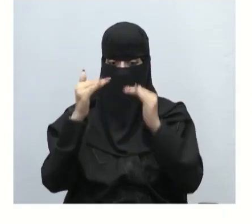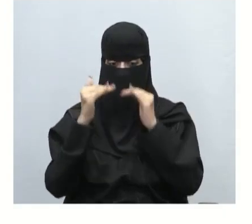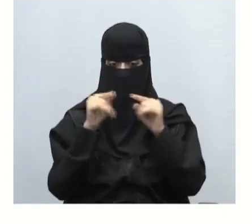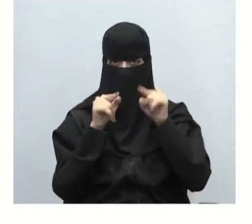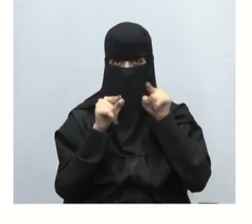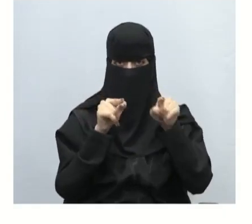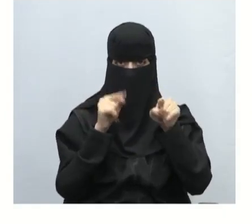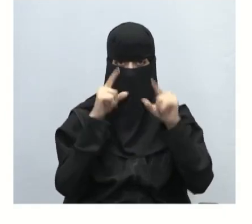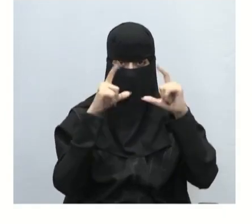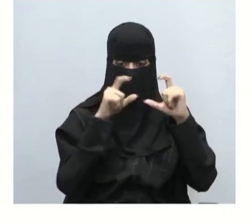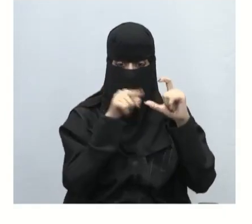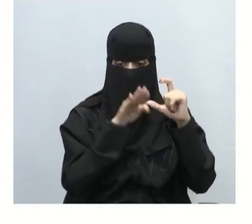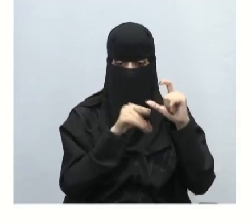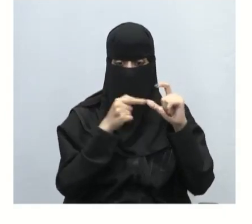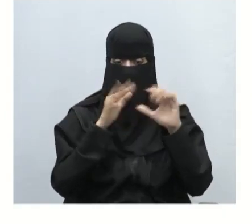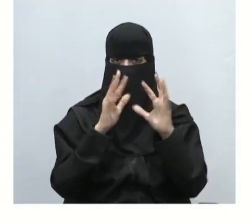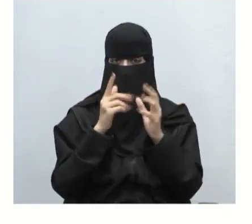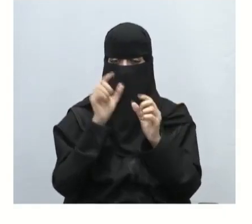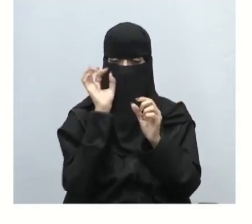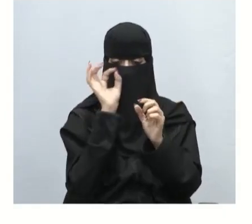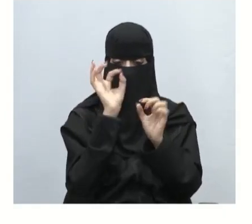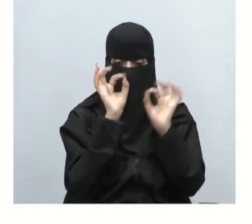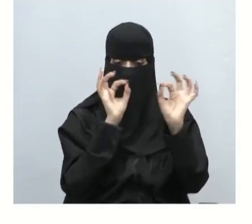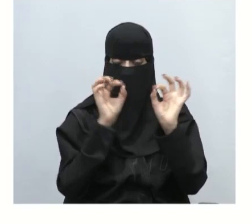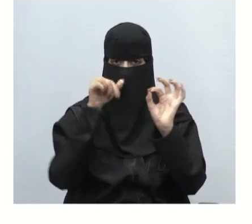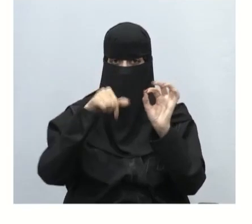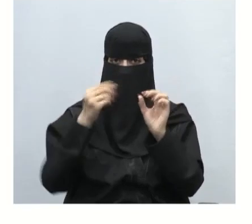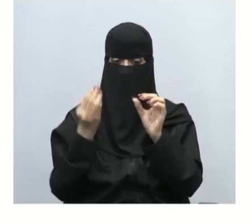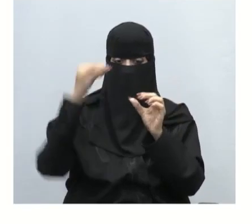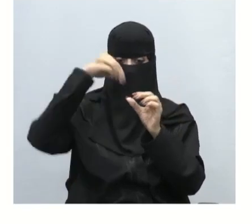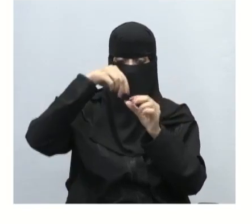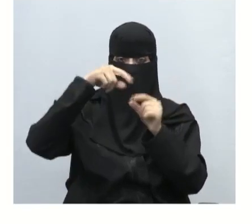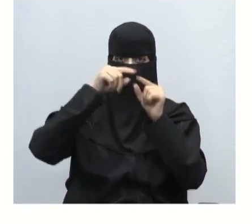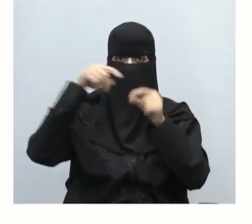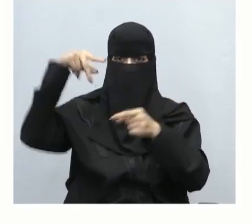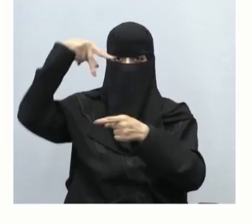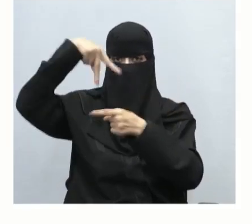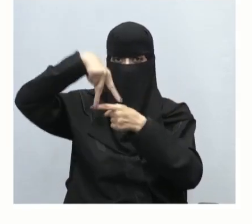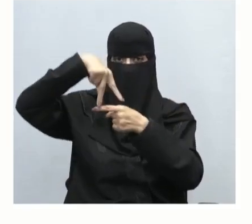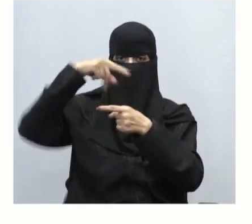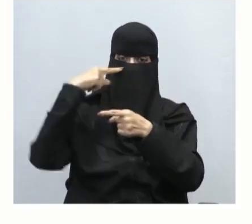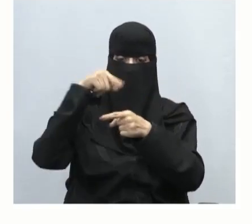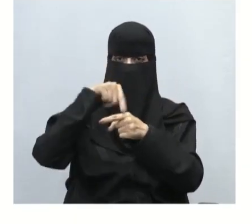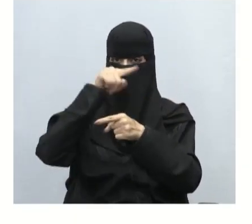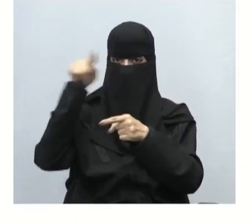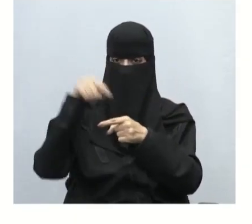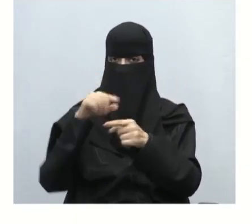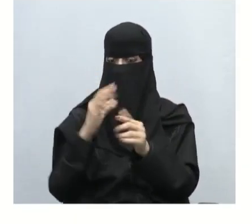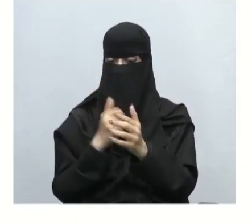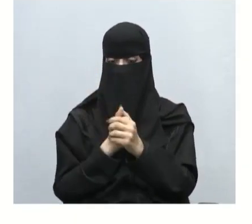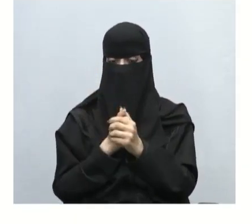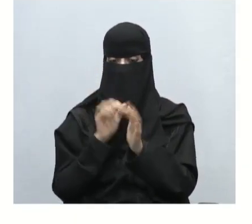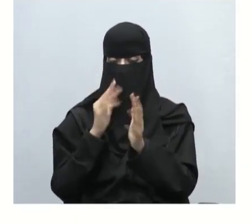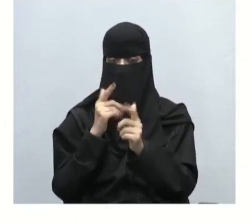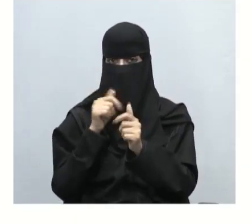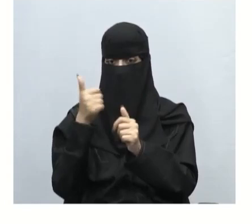خمسه في الشكل ادناه اي نقط تقع داخل المثلث المرسوم السؤال ال هل